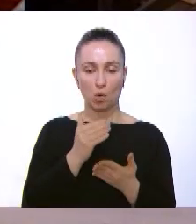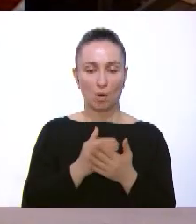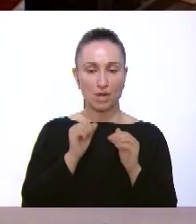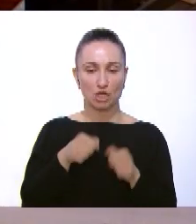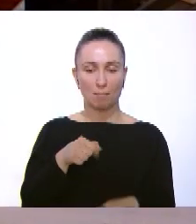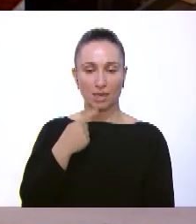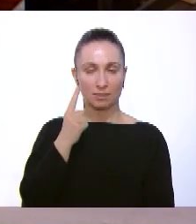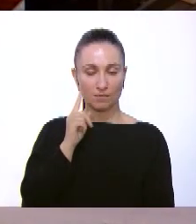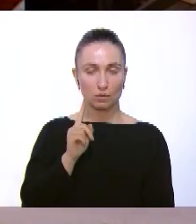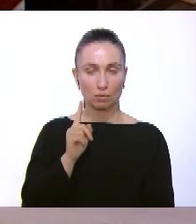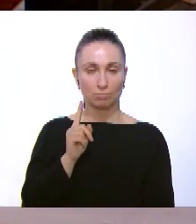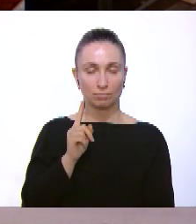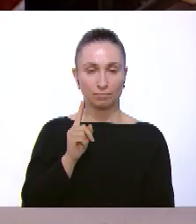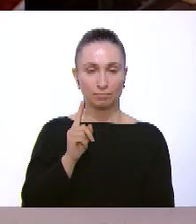ითქვას